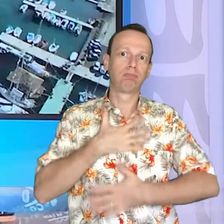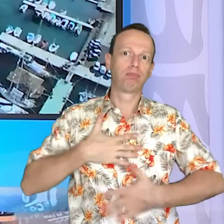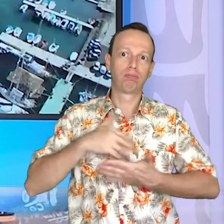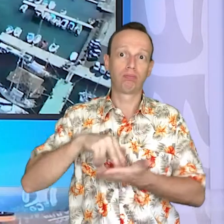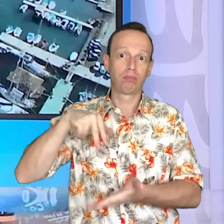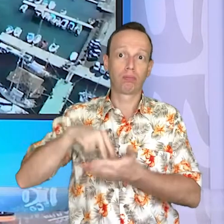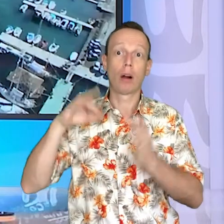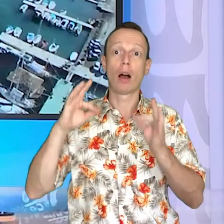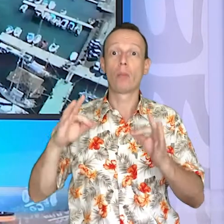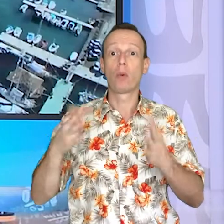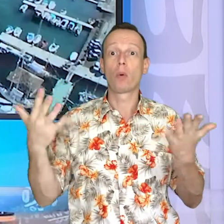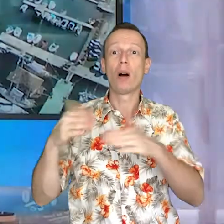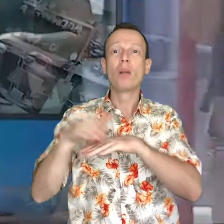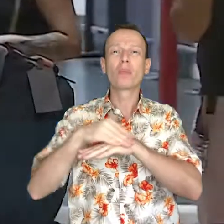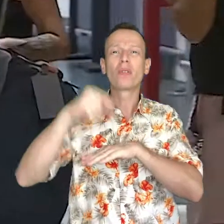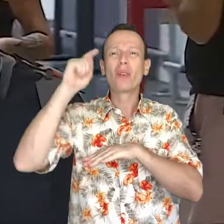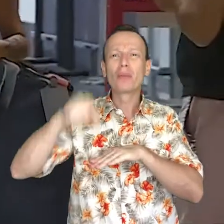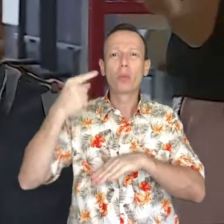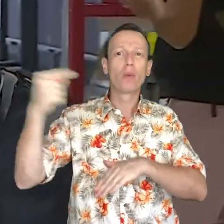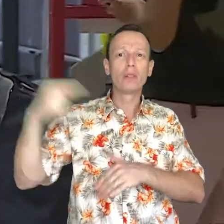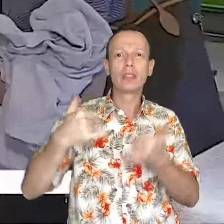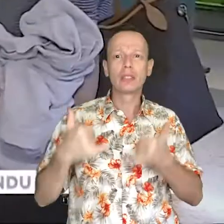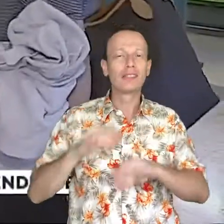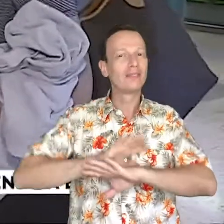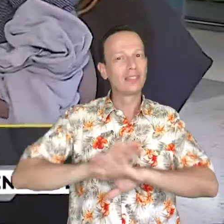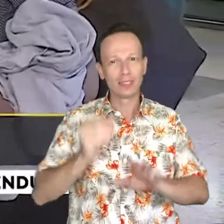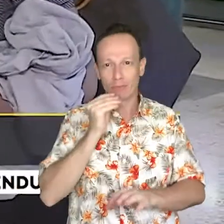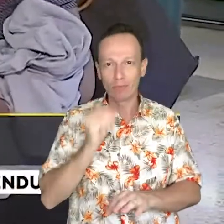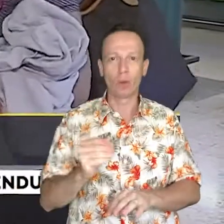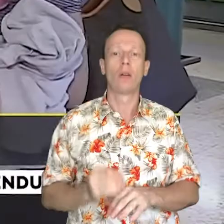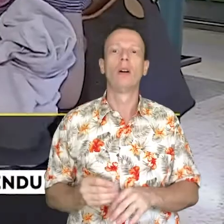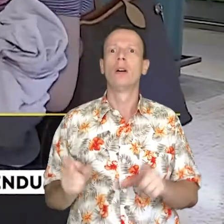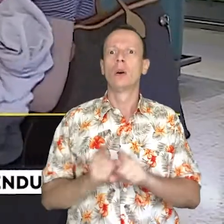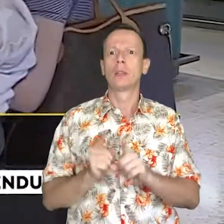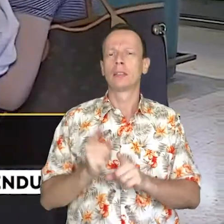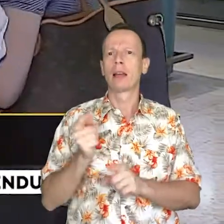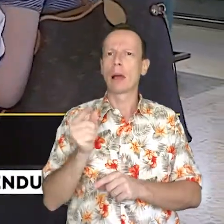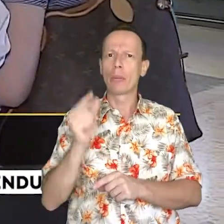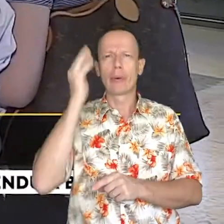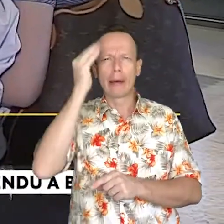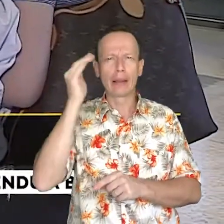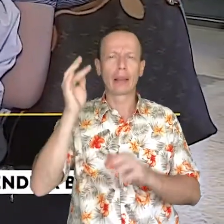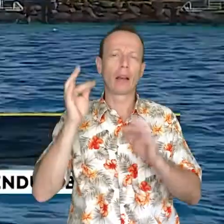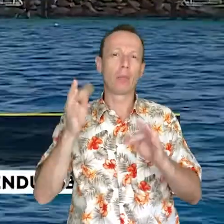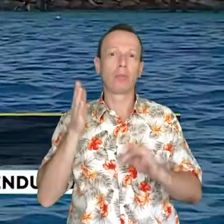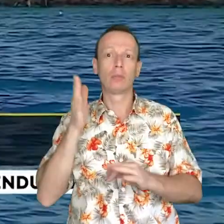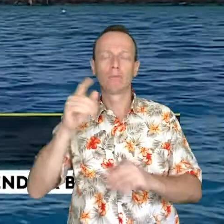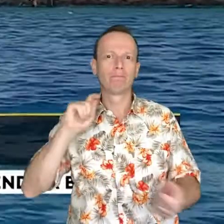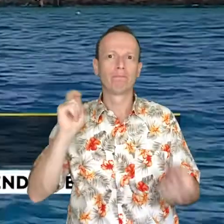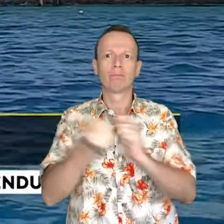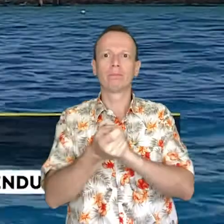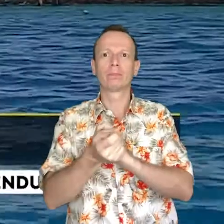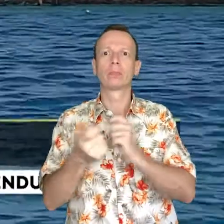est ravi de cette nouvelle, la levée des motifs impérieux, mais reste perplexe quant à l'annonce de revirement